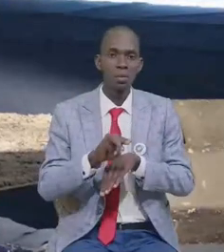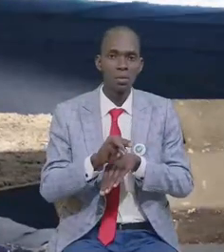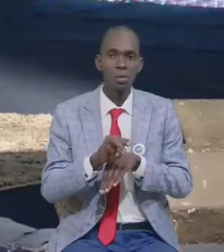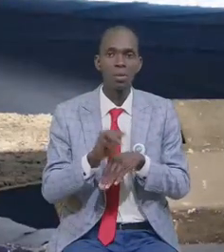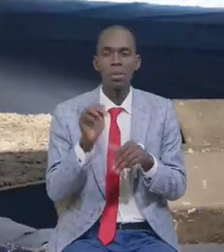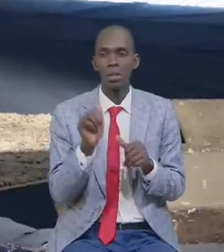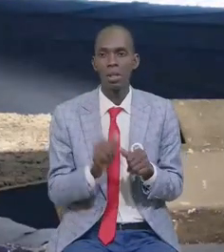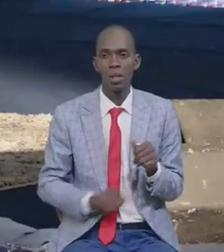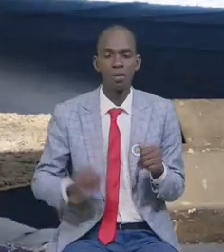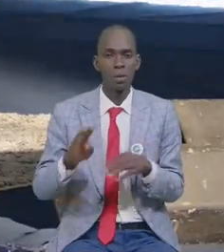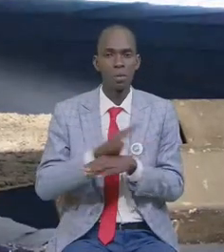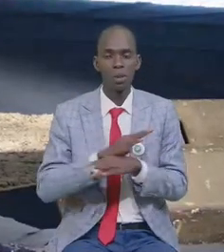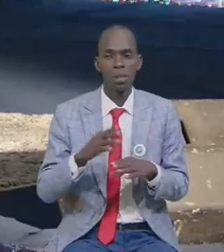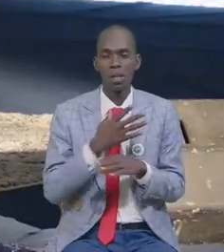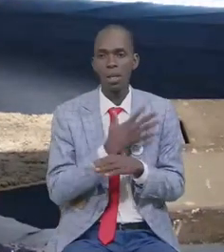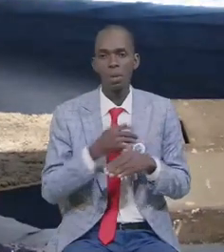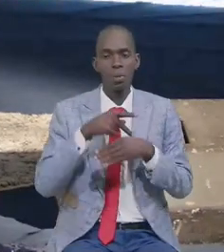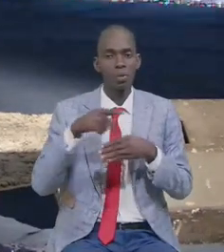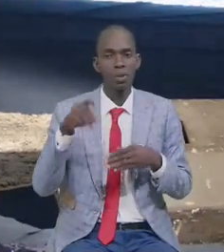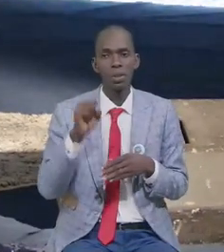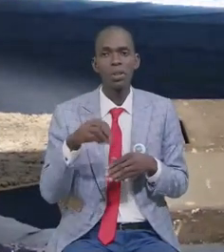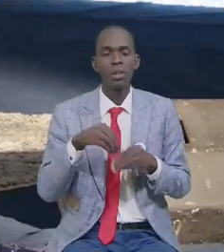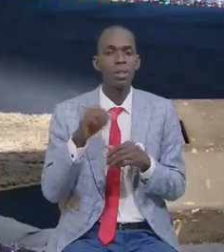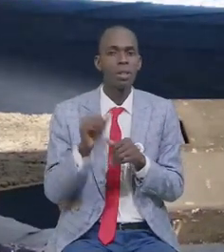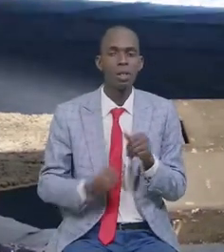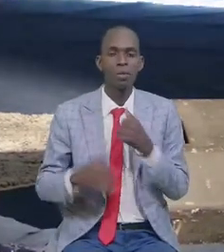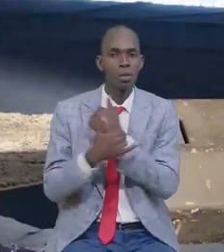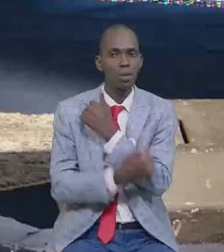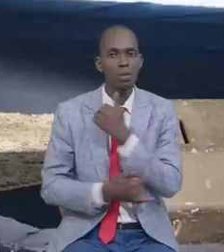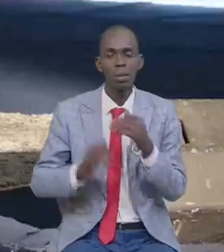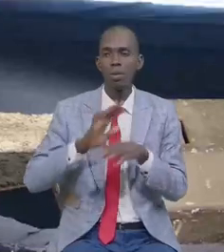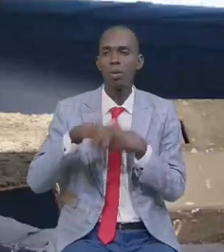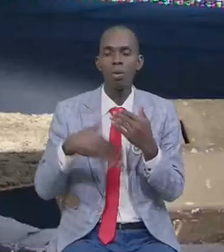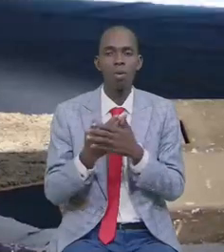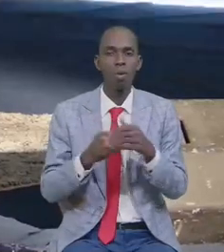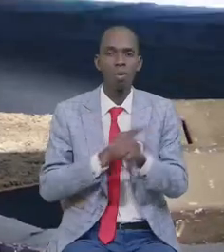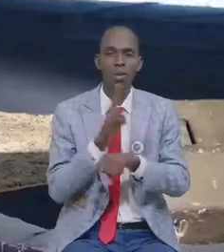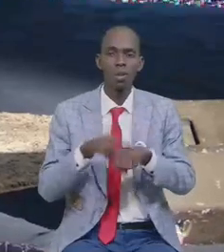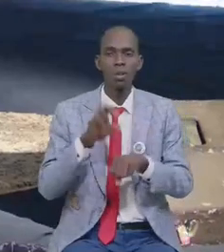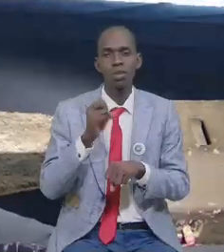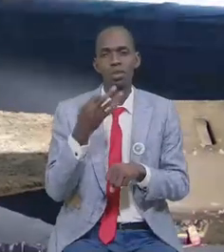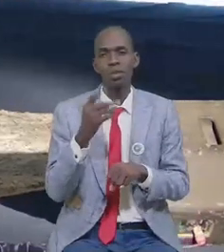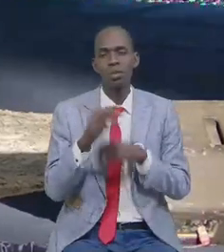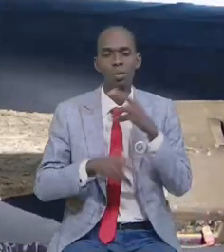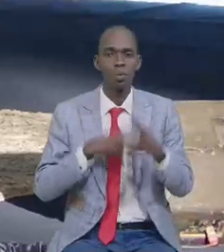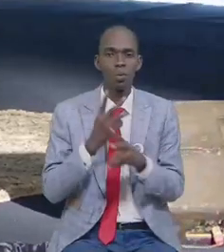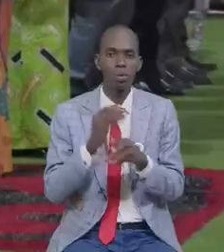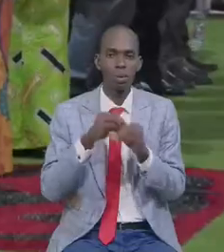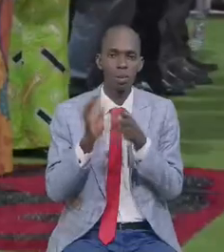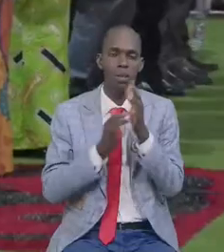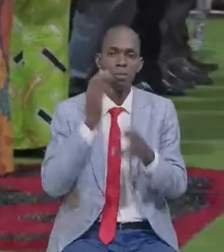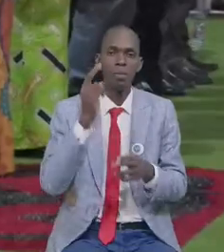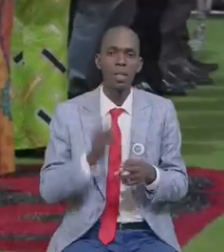dans chaque affaire, dans chaque profession, dans chaque pays et dans toutes les nations du monde. Au nom de